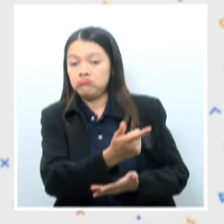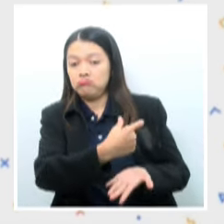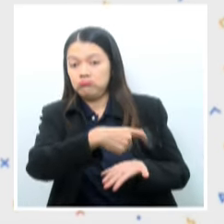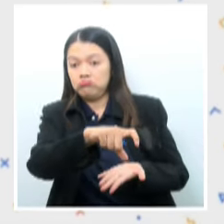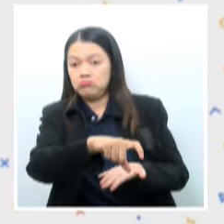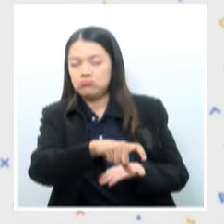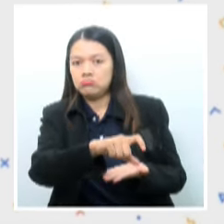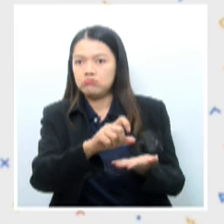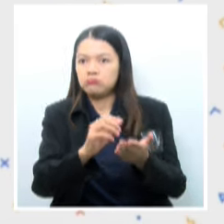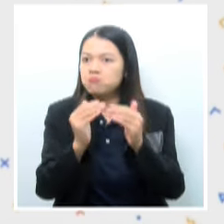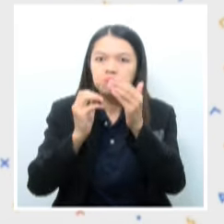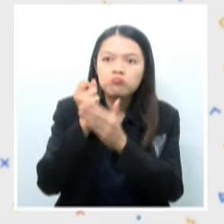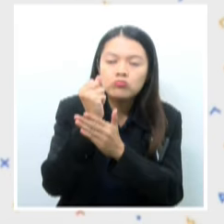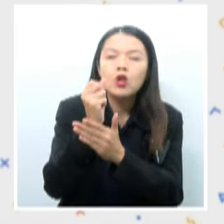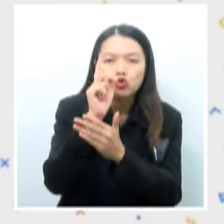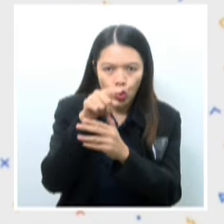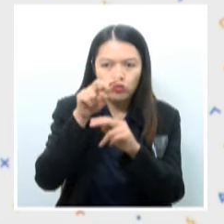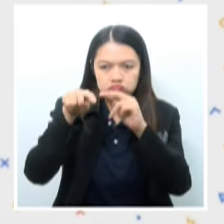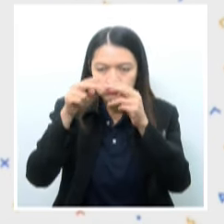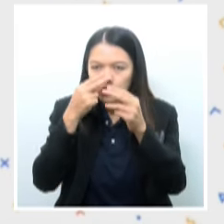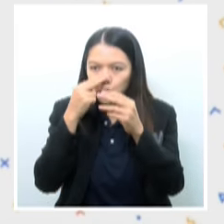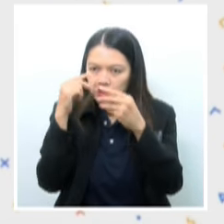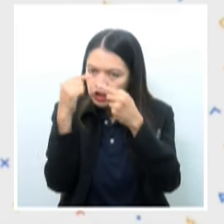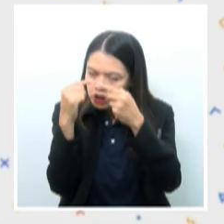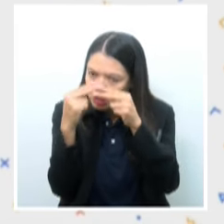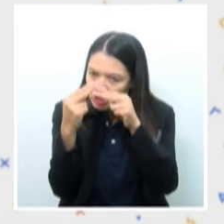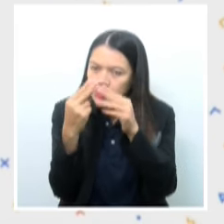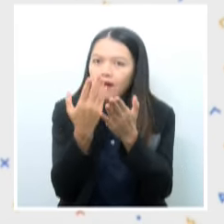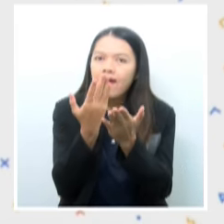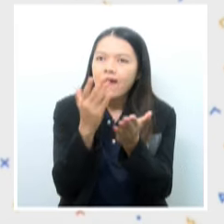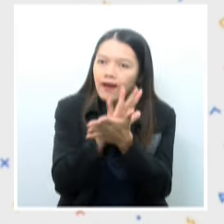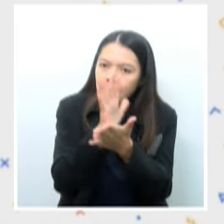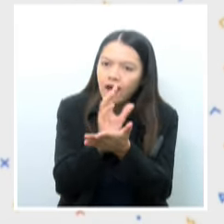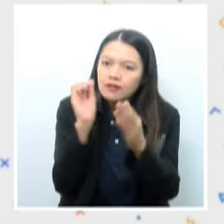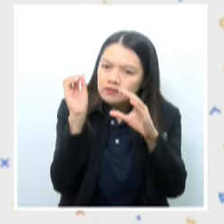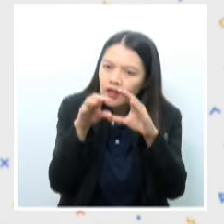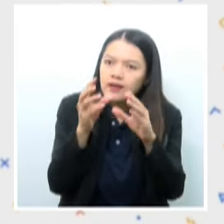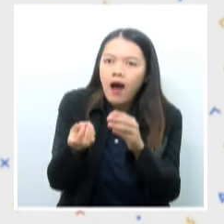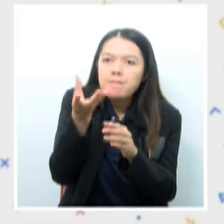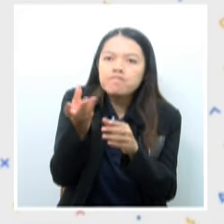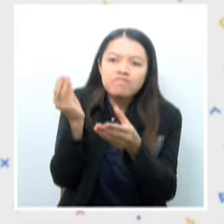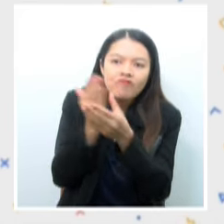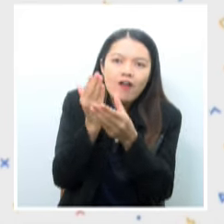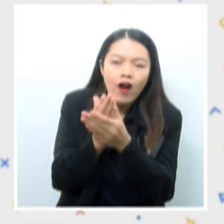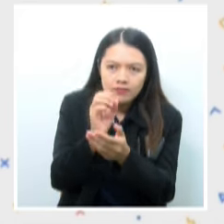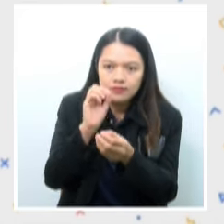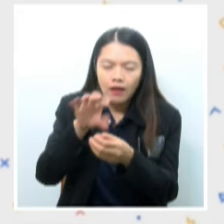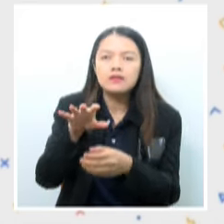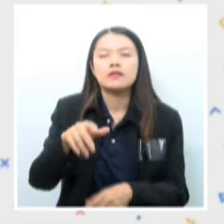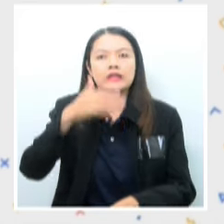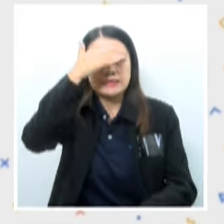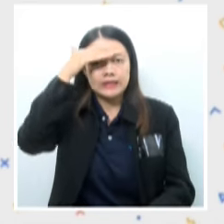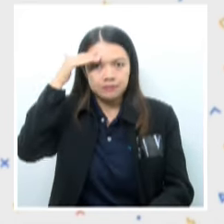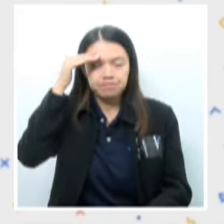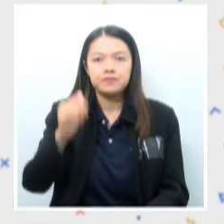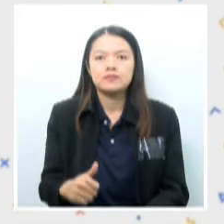ะมีสิทธิ์สอบเลยอยากให้เราไปตรวจสอบสถานะยังมีเวลาอัปโหลดเอกสารเพิ่มนะครับฝากตรงนี้นะครับจะเห็นได้ว่าทุกวันนี้ส